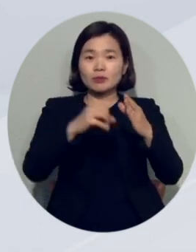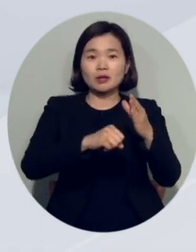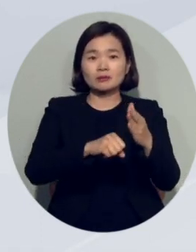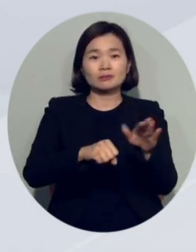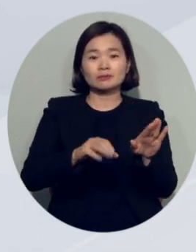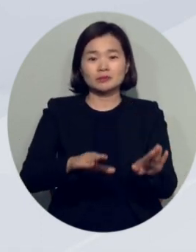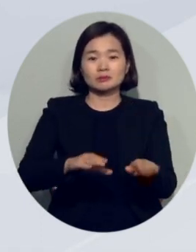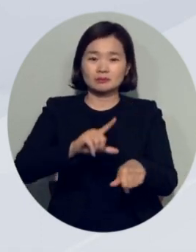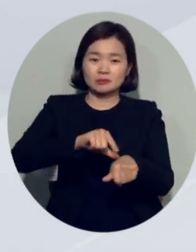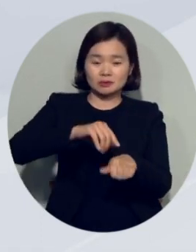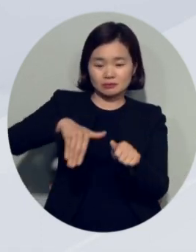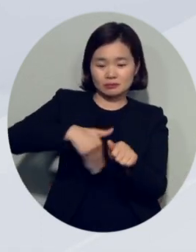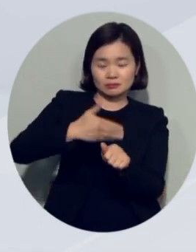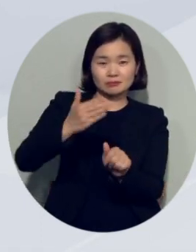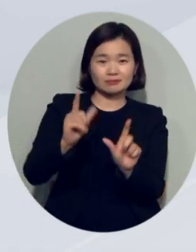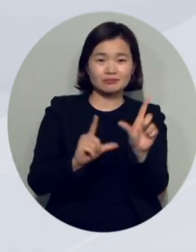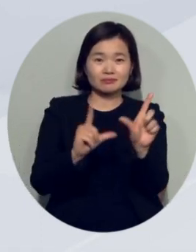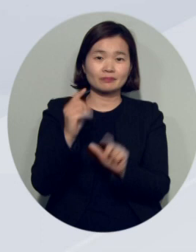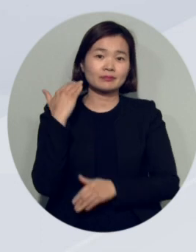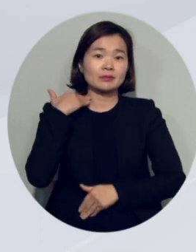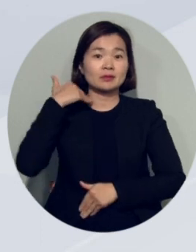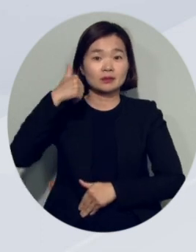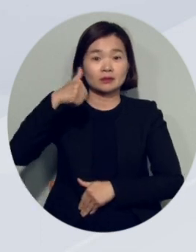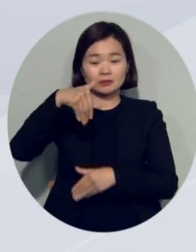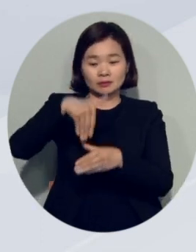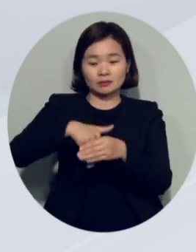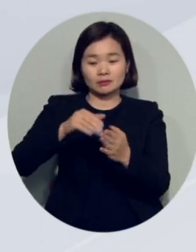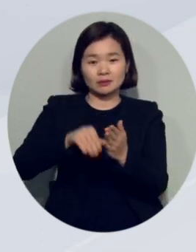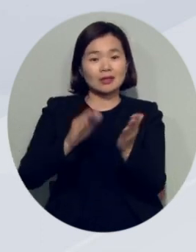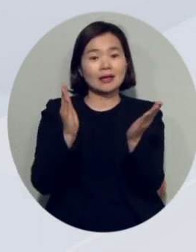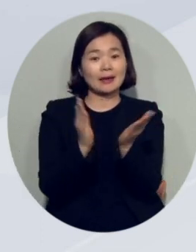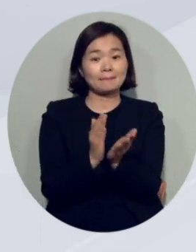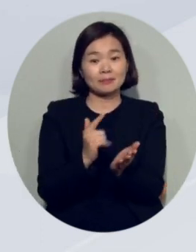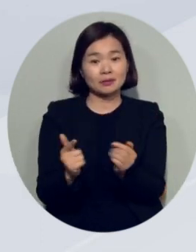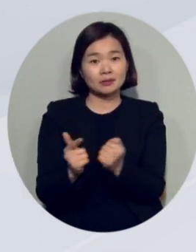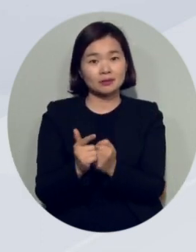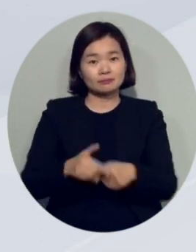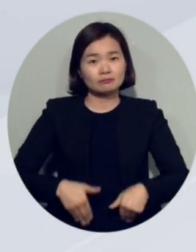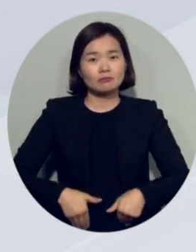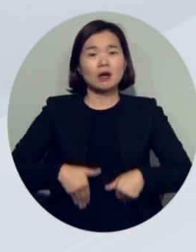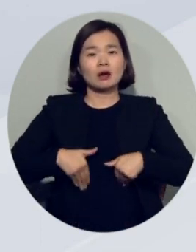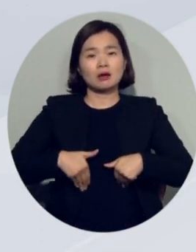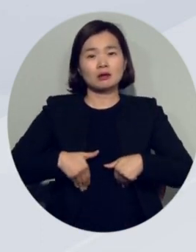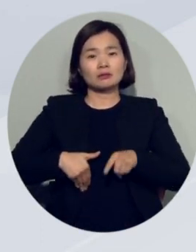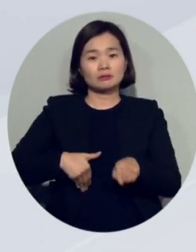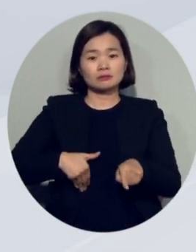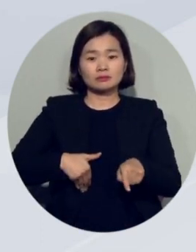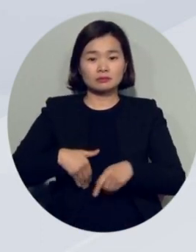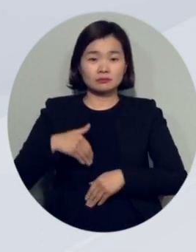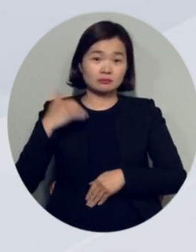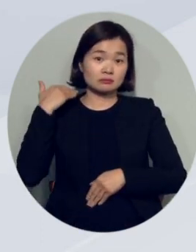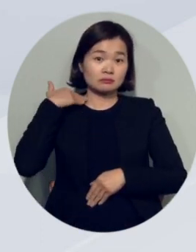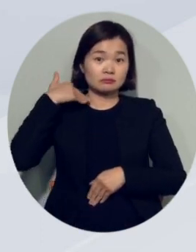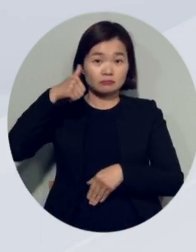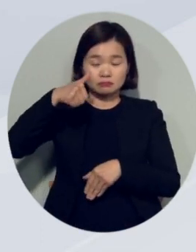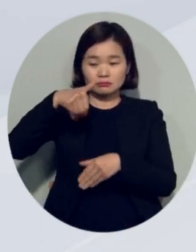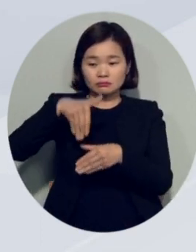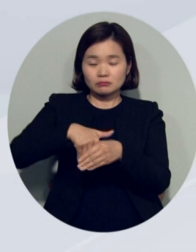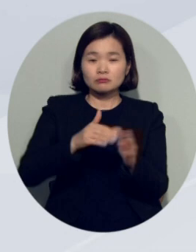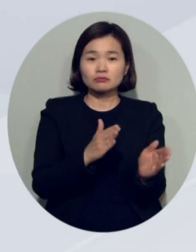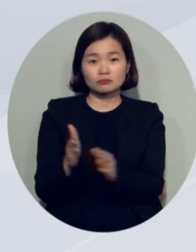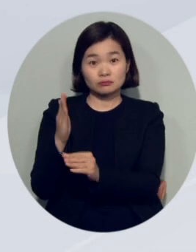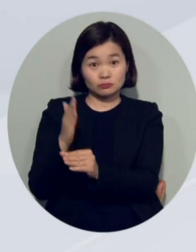이 시기에 대선을 앞두고 얘기하는 부분에 대해서는 좀 우리가 신중하지 못하다. 전부 대선도 뛰고 있기